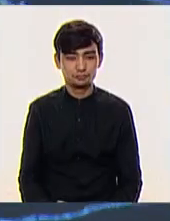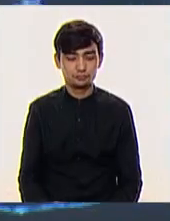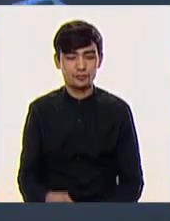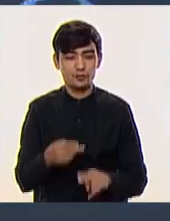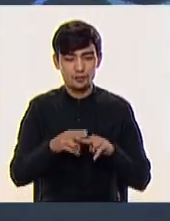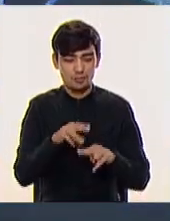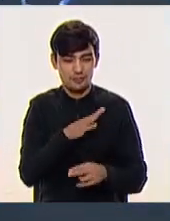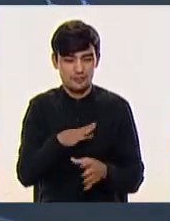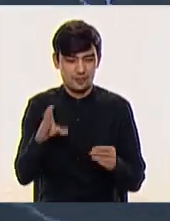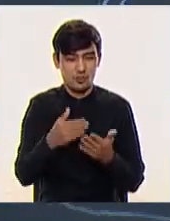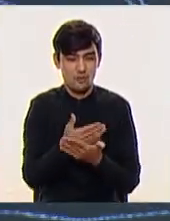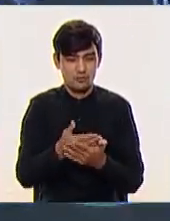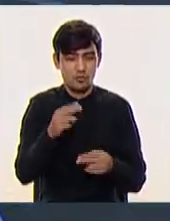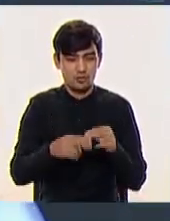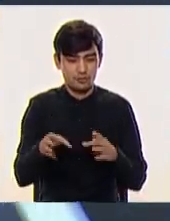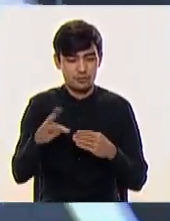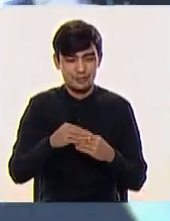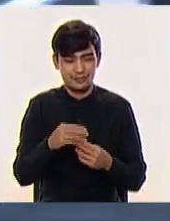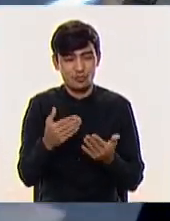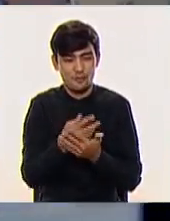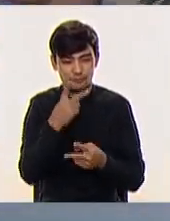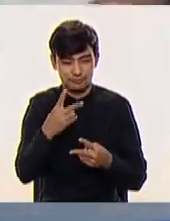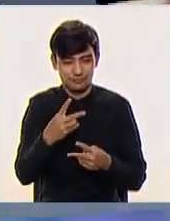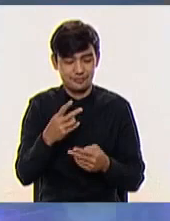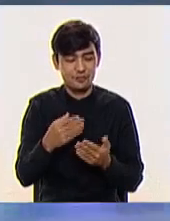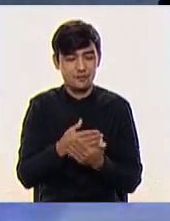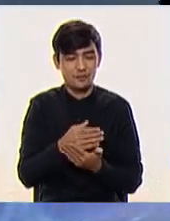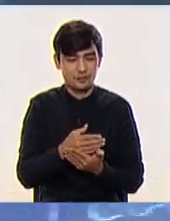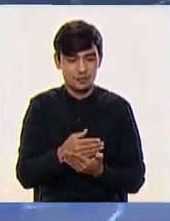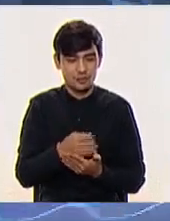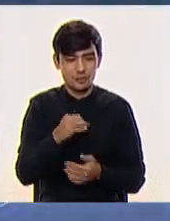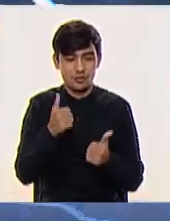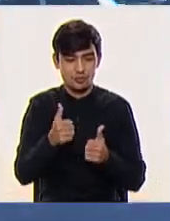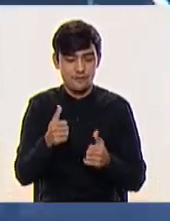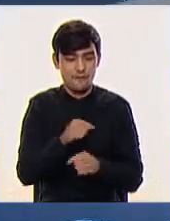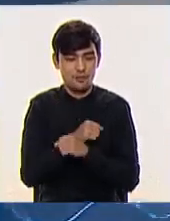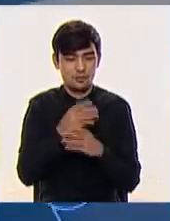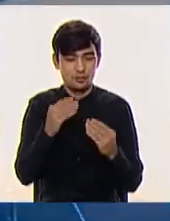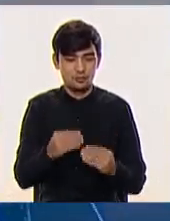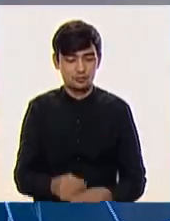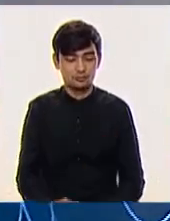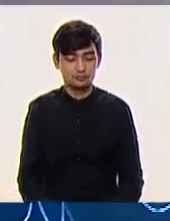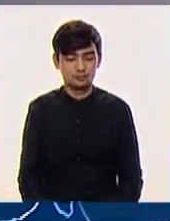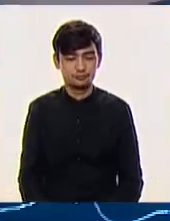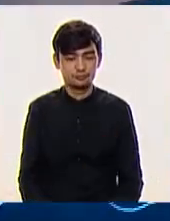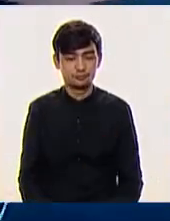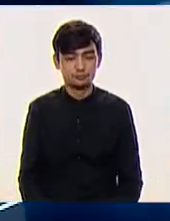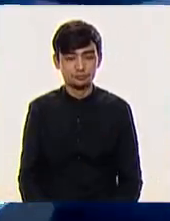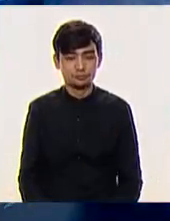Это были все новости на сегодня. Будьте в курсе событий вместе с Информбюро. Хороших выходных. Всего доброго.